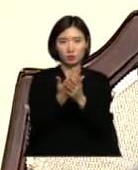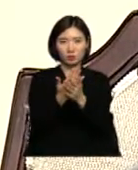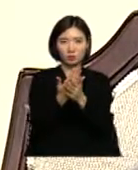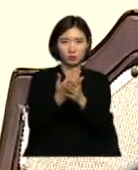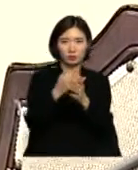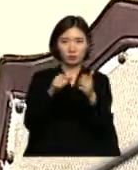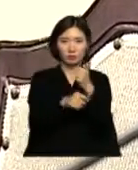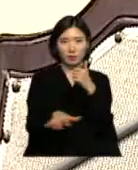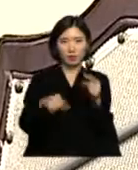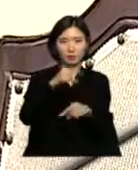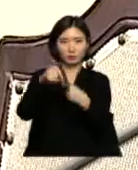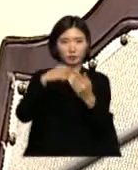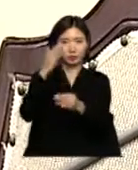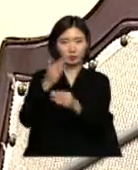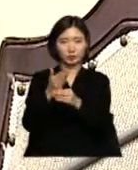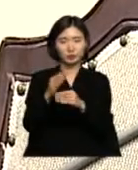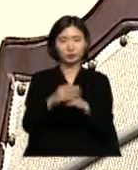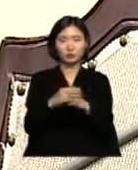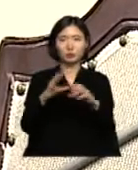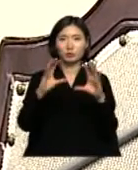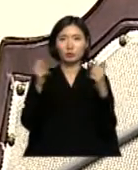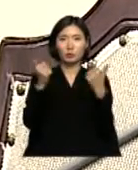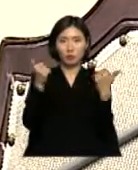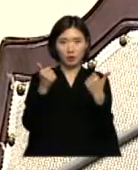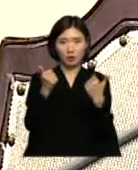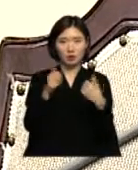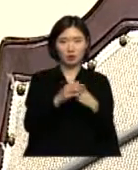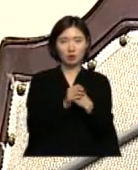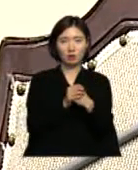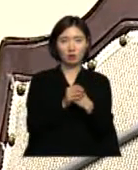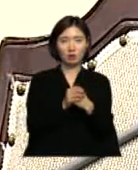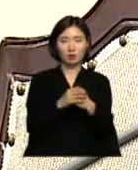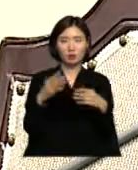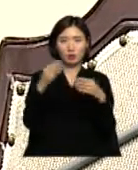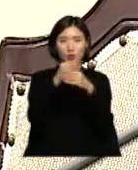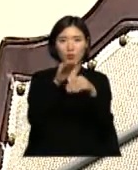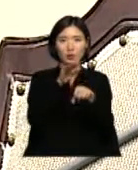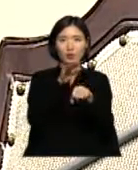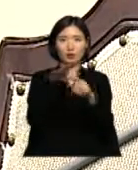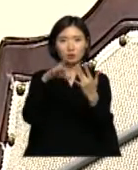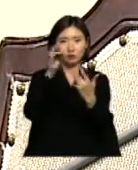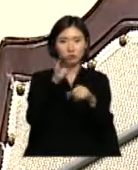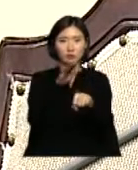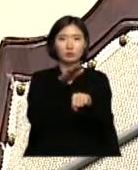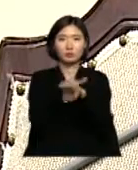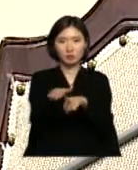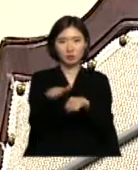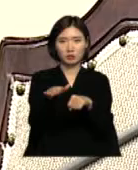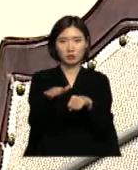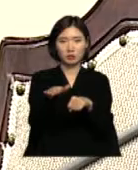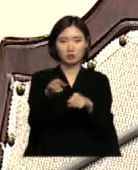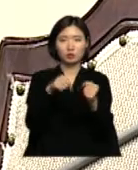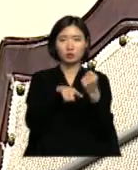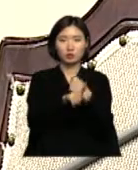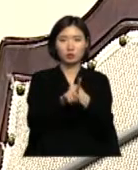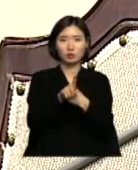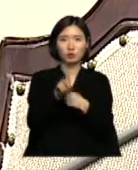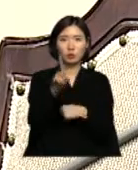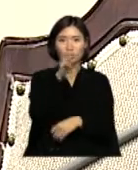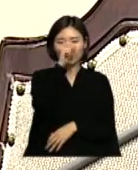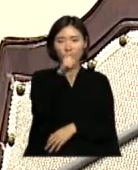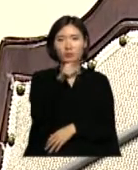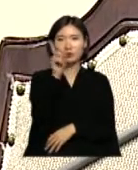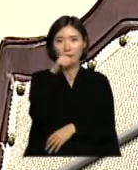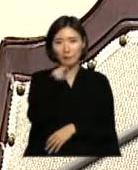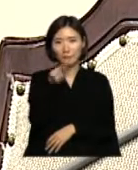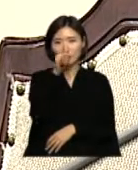있고요. 지금 국회에서도 그 지금 교황 선출식 방법을 택하는 것은 장점과